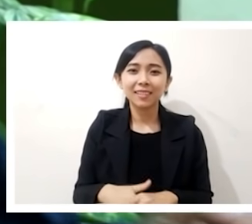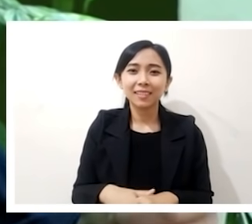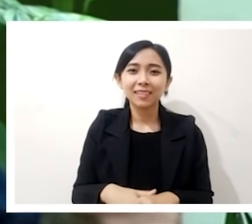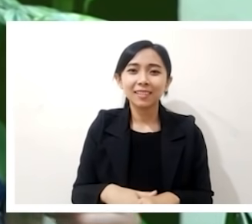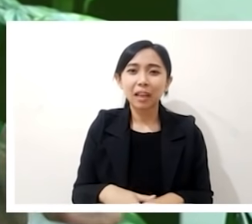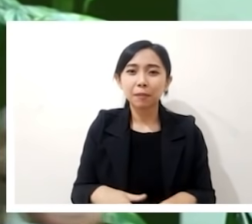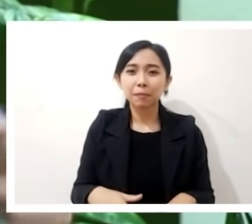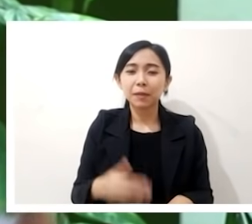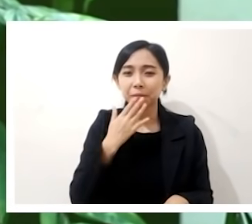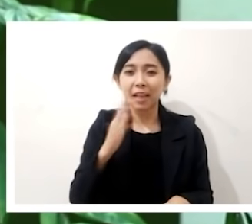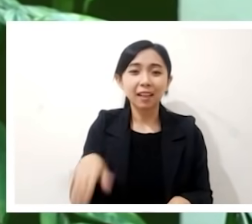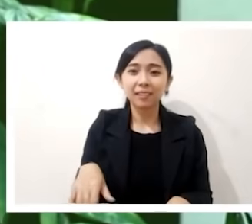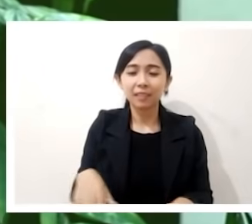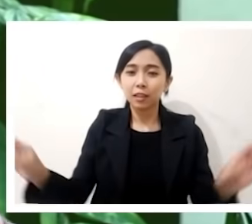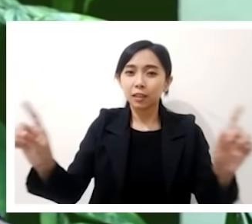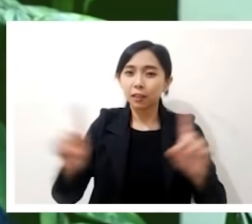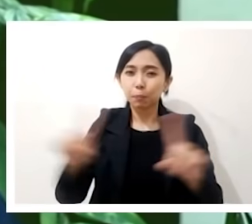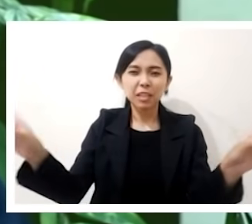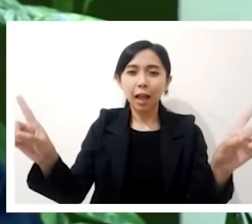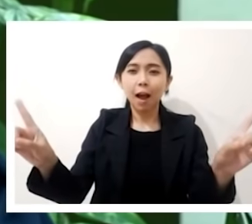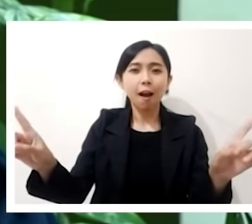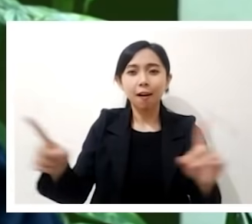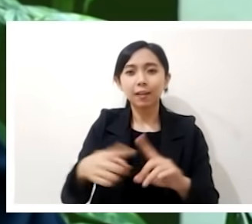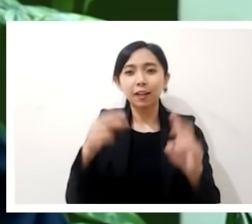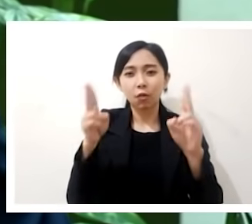terpisah dari orang-orang berdosa dan lebih tinggi